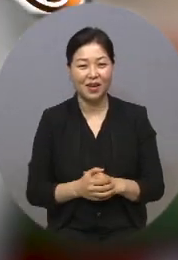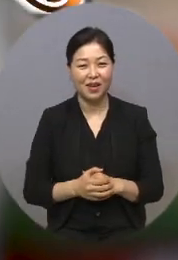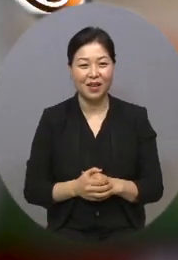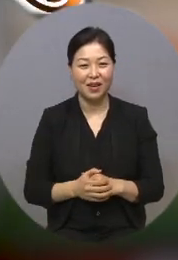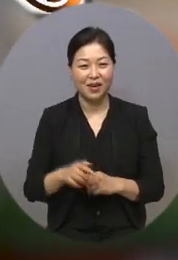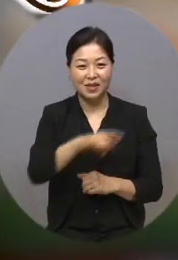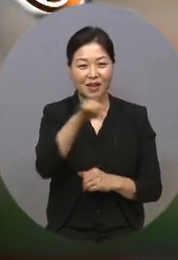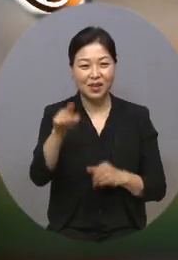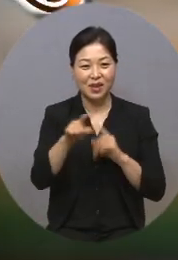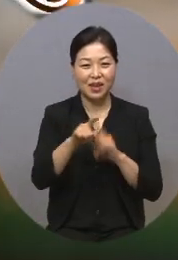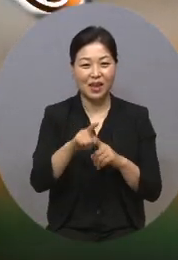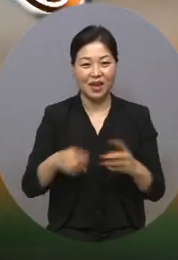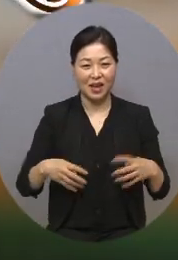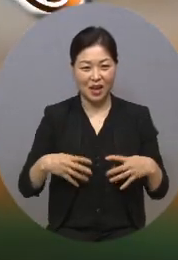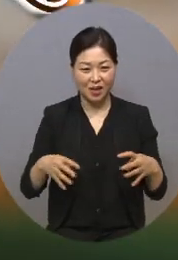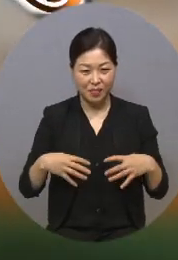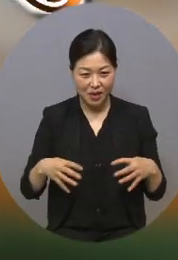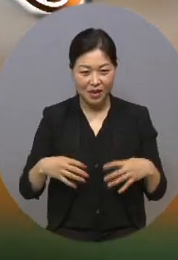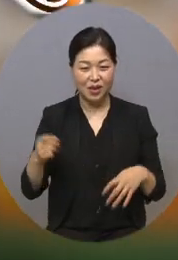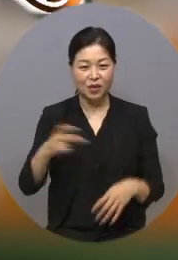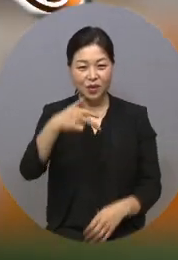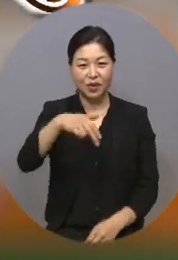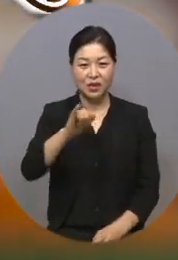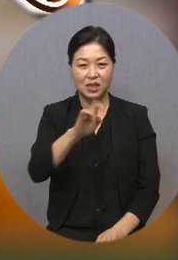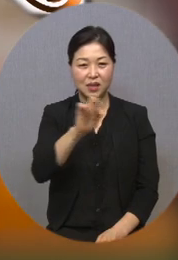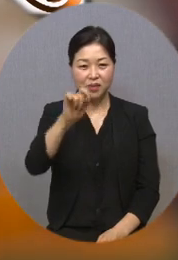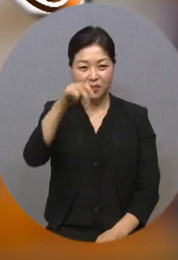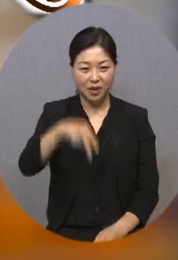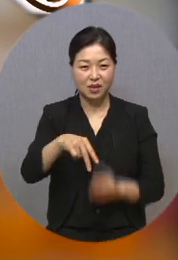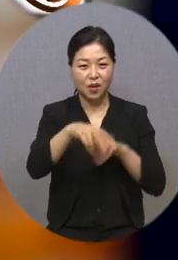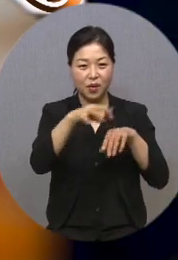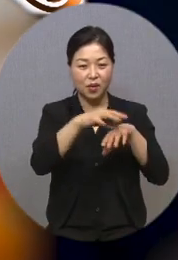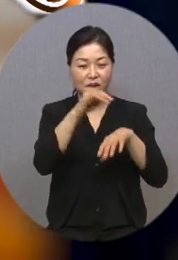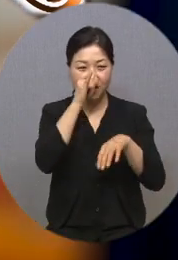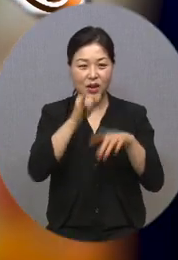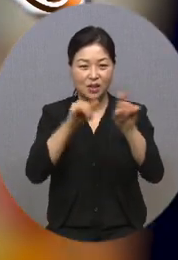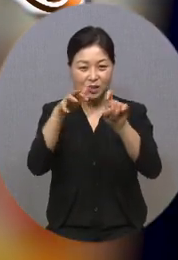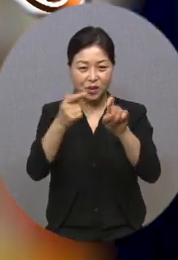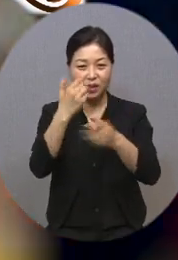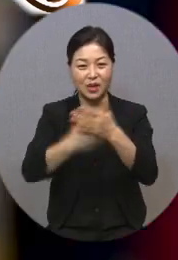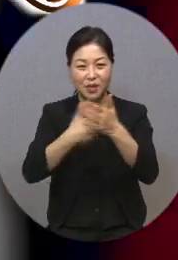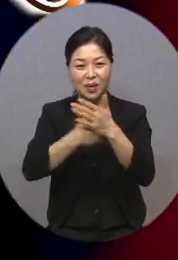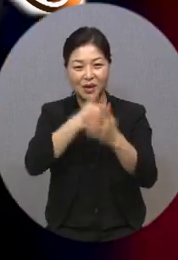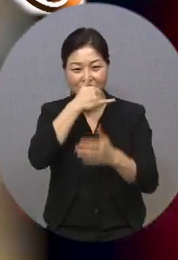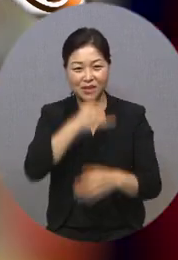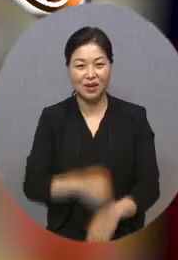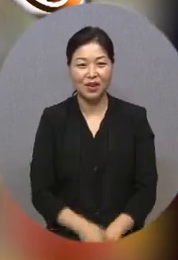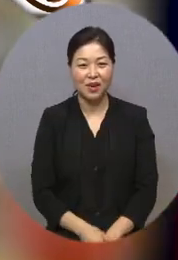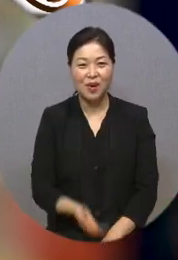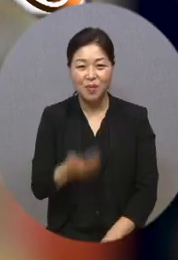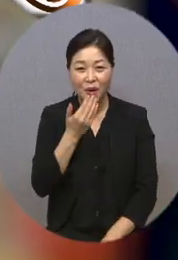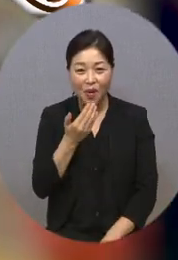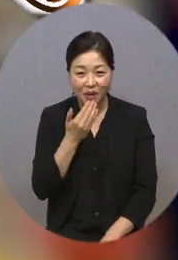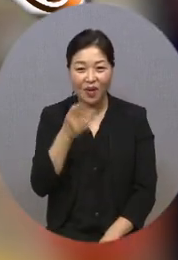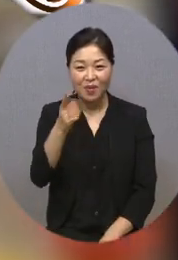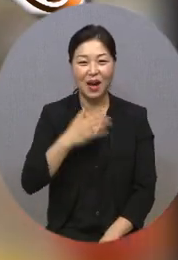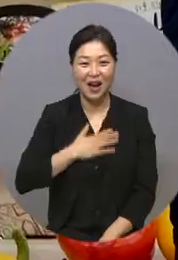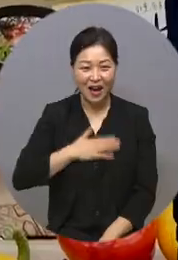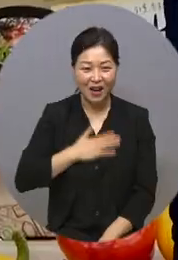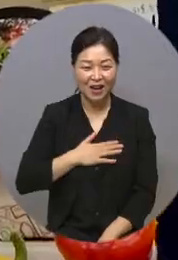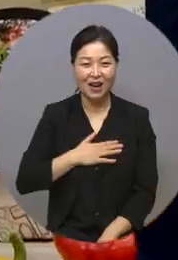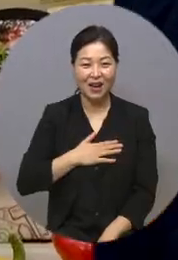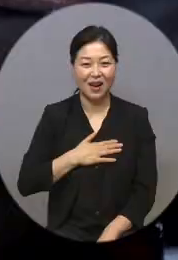준비했습니다. 아! 시간 남았어요, 빨리. 남았어요? 10초였어, 10초. 잠깐만 알아요. 잠깐만. 아니,